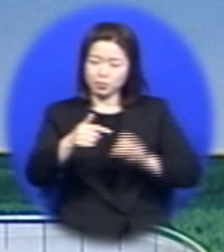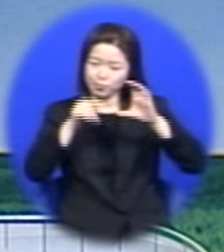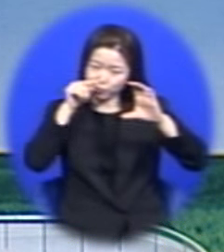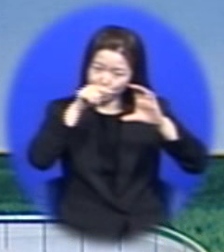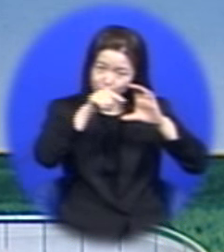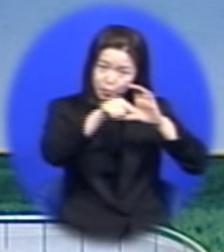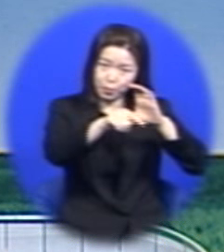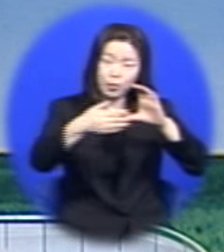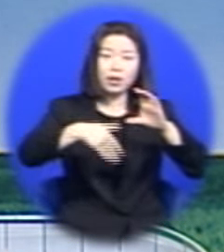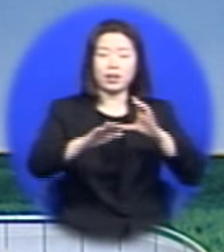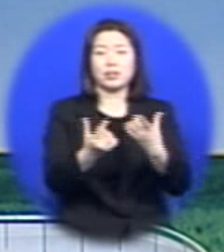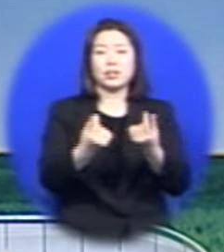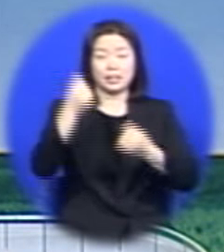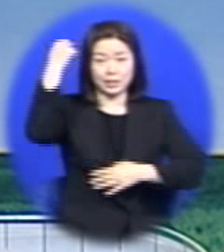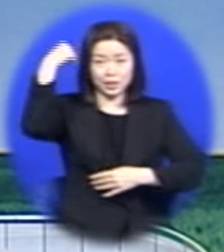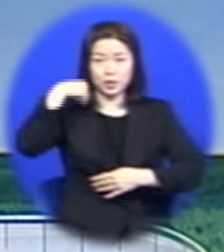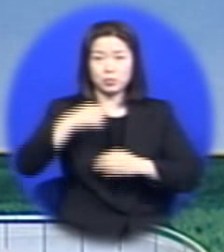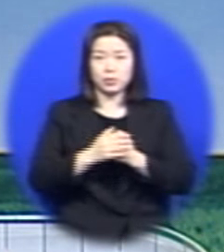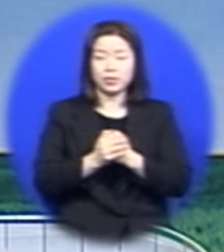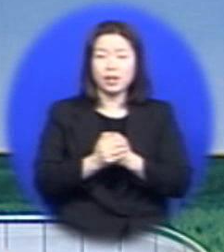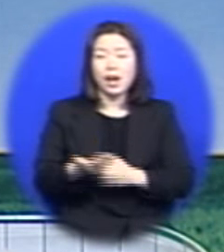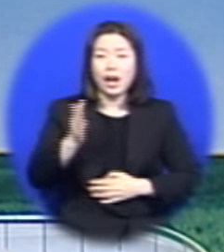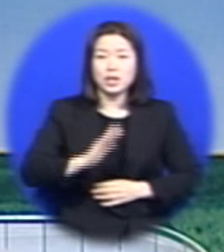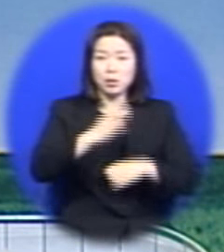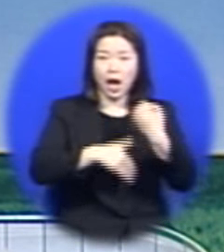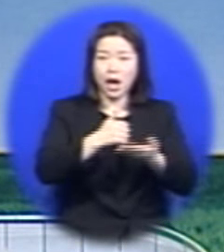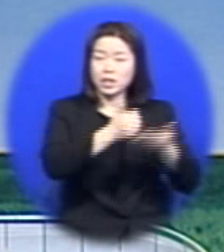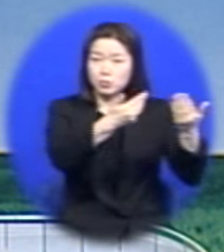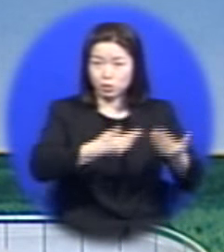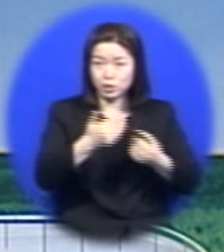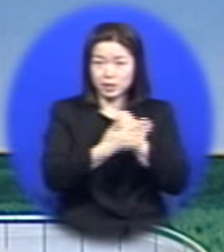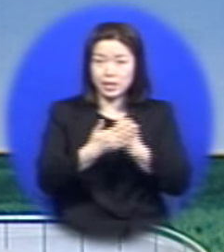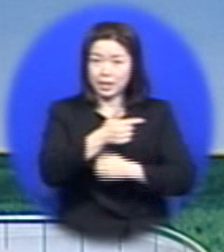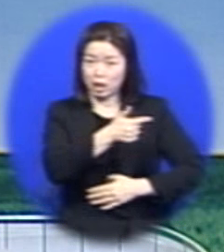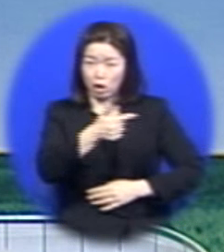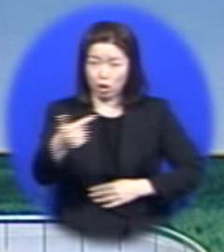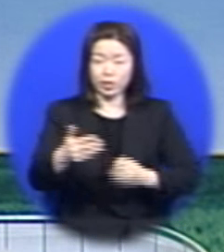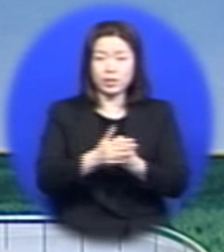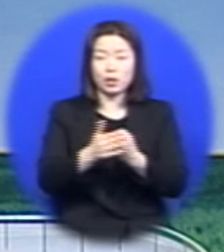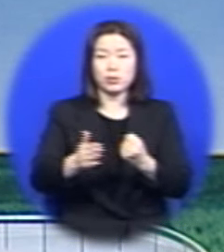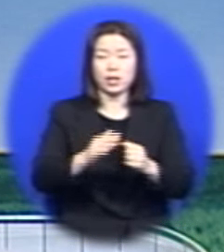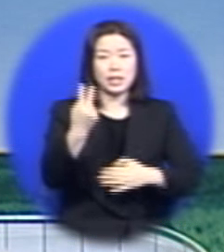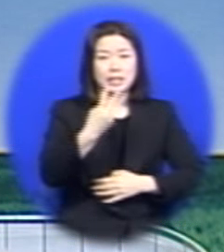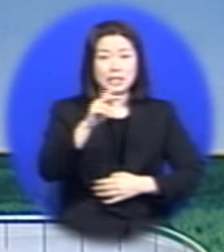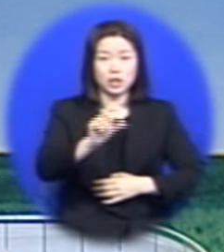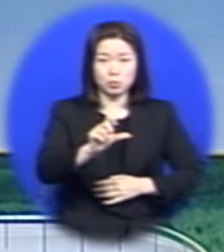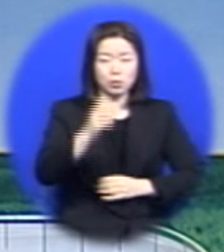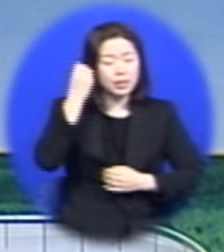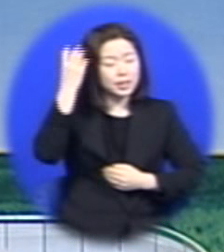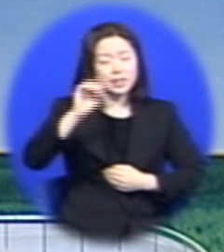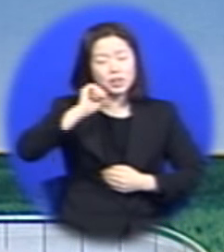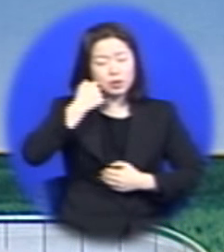느낌입니다. 그러나 하나님이 주신 은혜가 너무 컸기 때문에 아마 저는 2015년을 잊기가 어려울 것